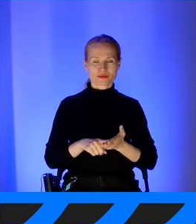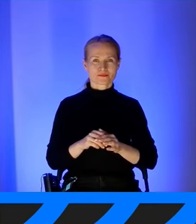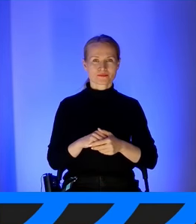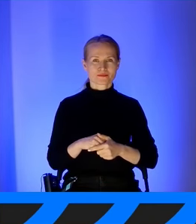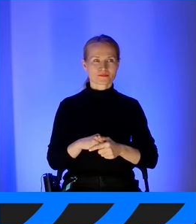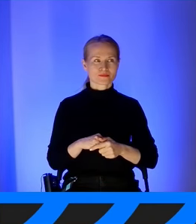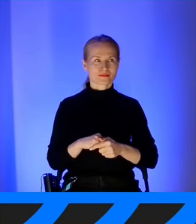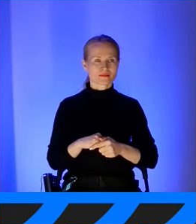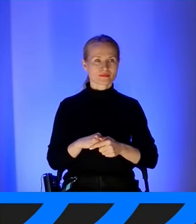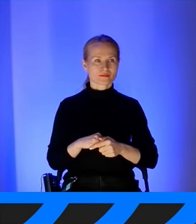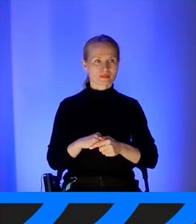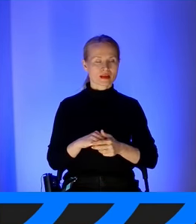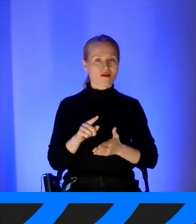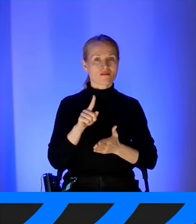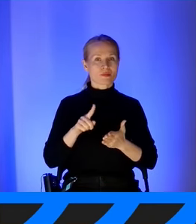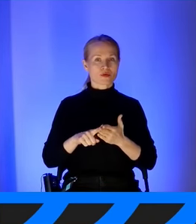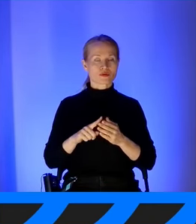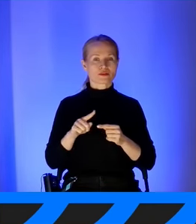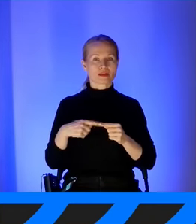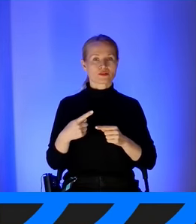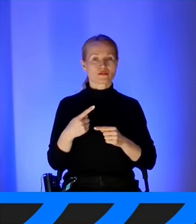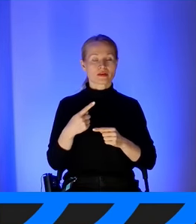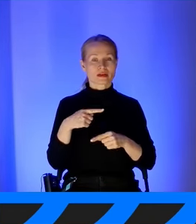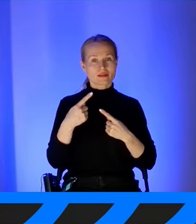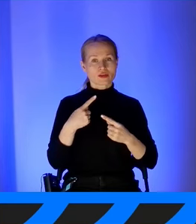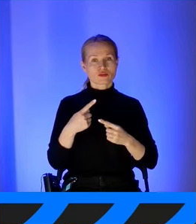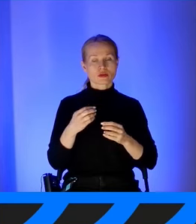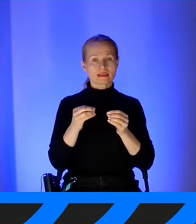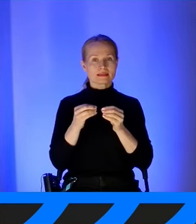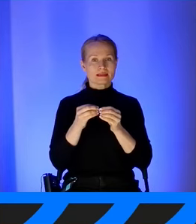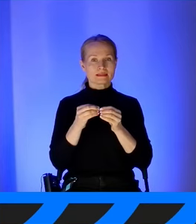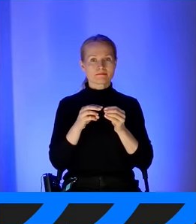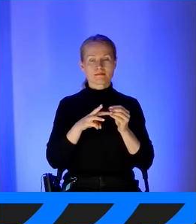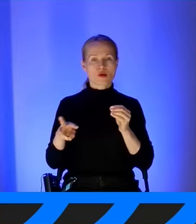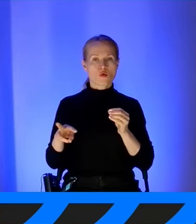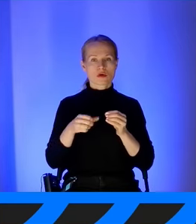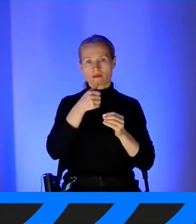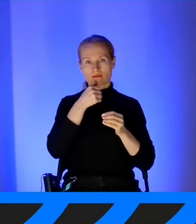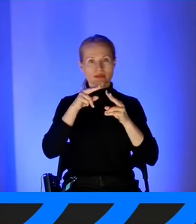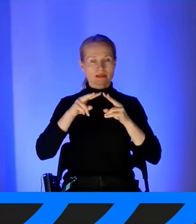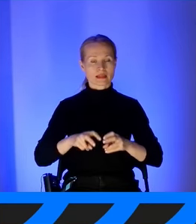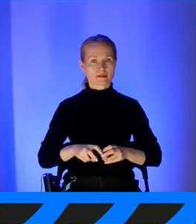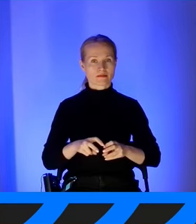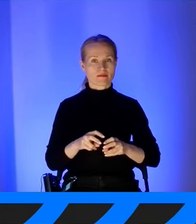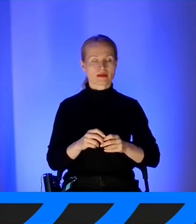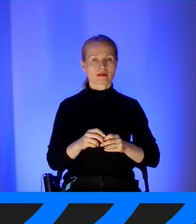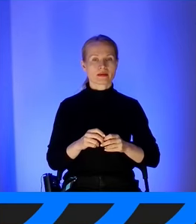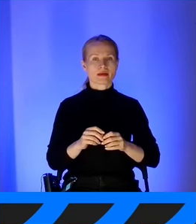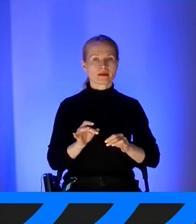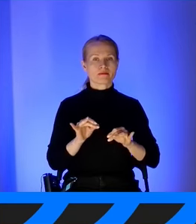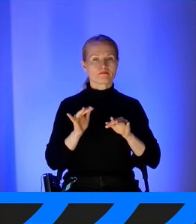доклад вопрос Следующий Вот вы показали что 10 млн тестов провели или